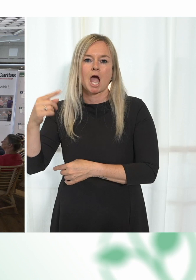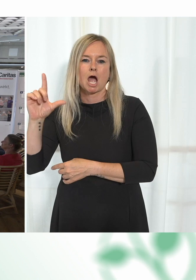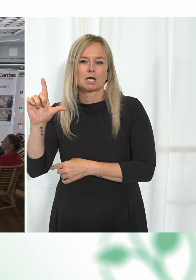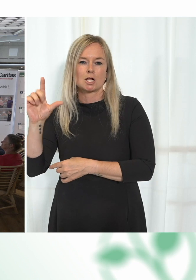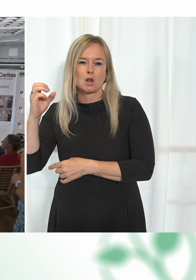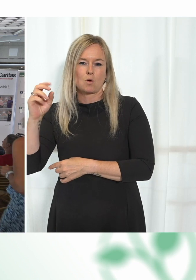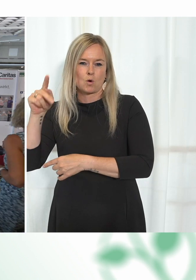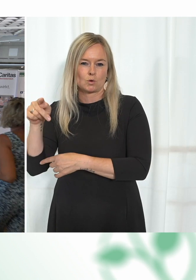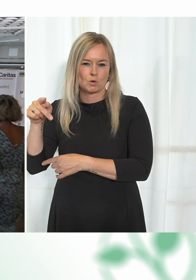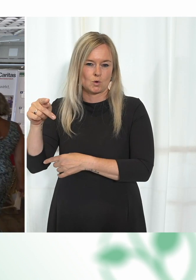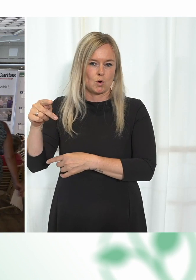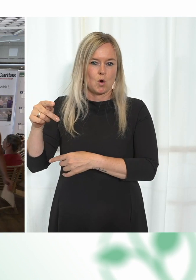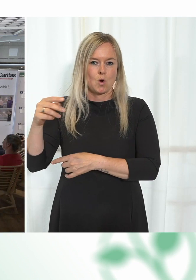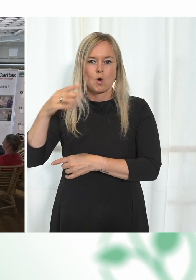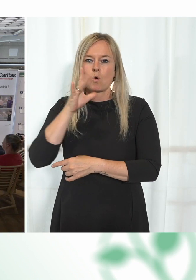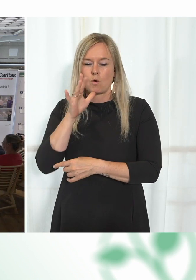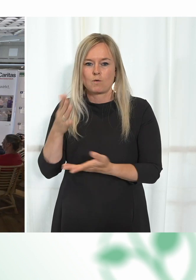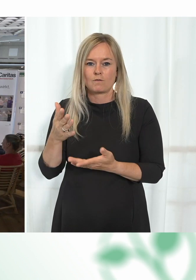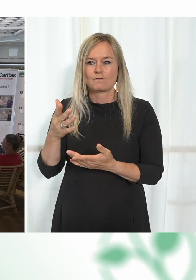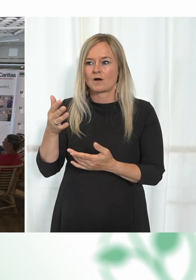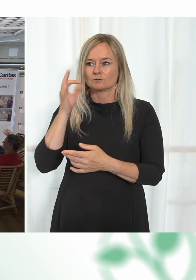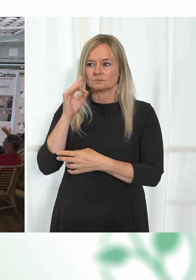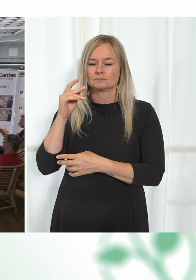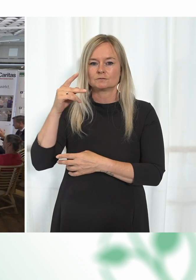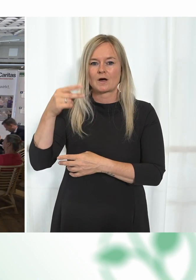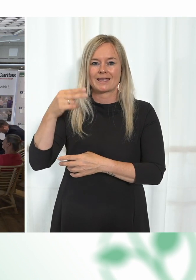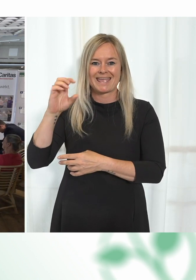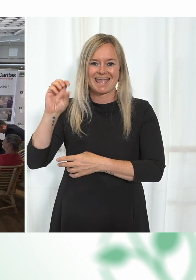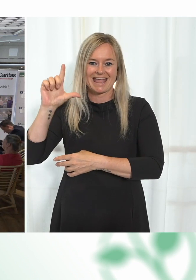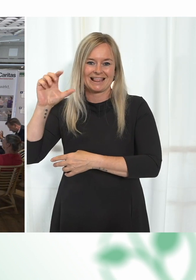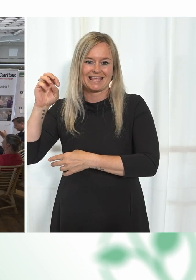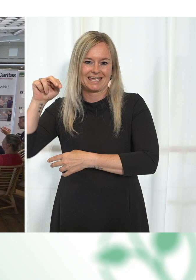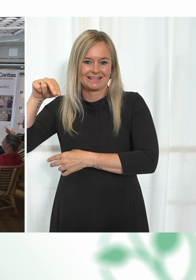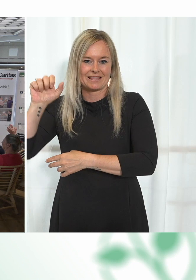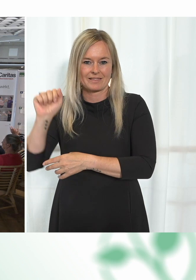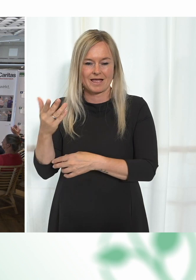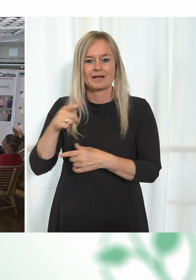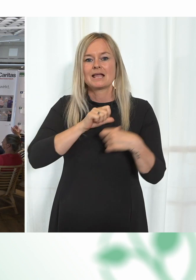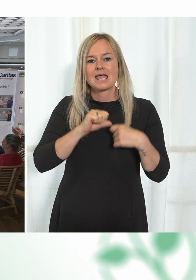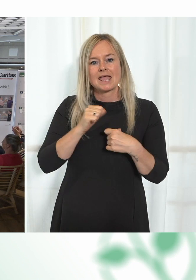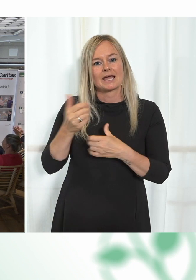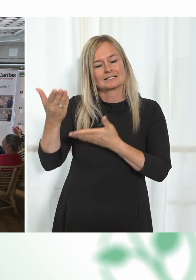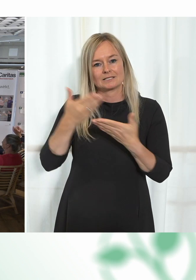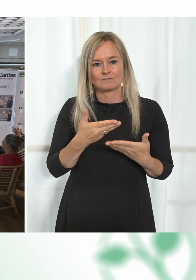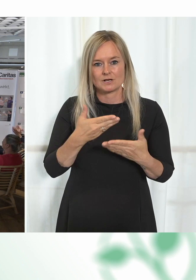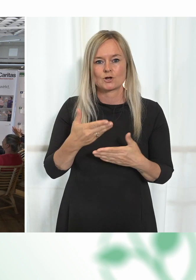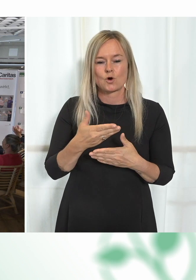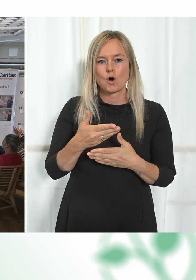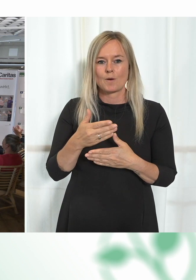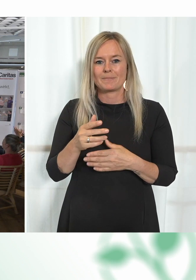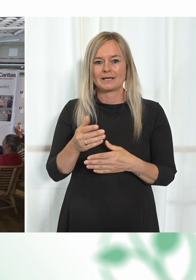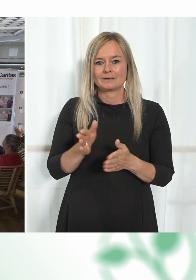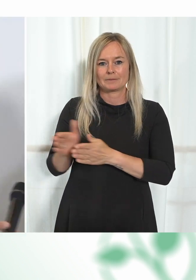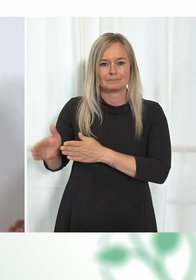Behindertenvertrauensperson Claudia Furt. Lena, herzlich willkommen. Freut mich sehr, dass Sie hier sind bei uns. Kommen Sie zu meiner Linken, zu meiner Rechten. Ich schaue, dass